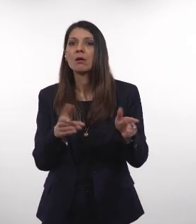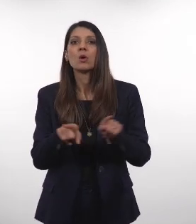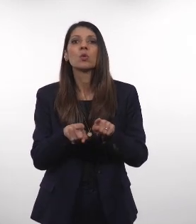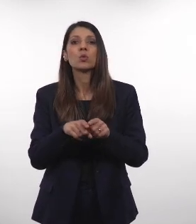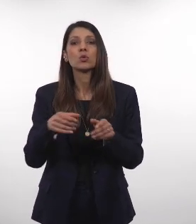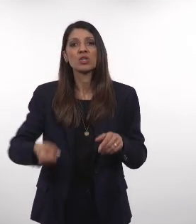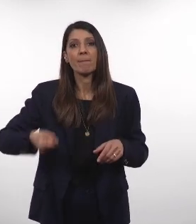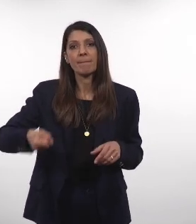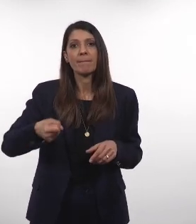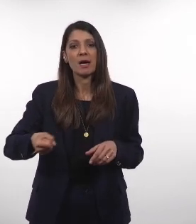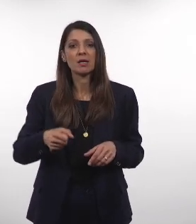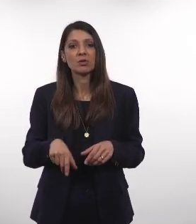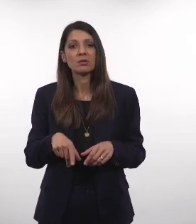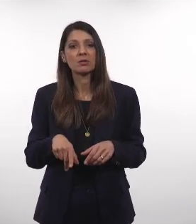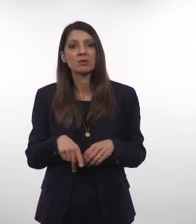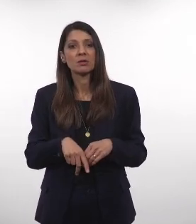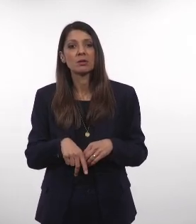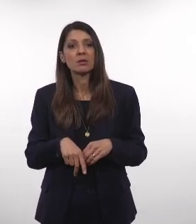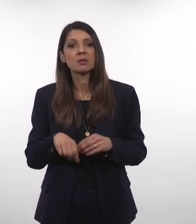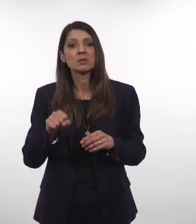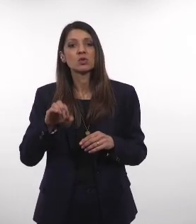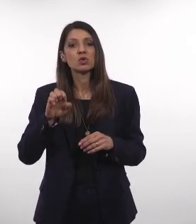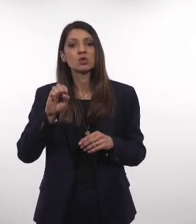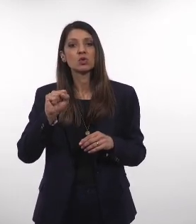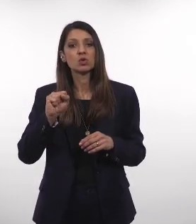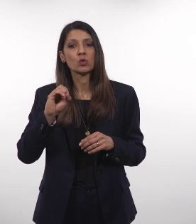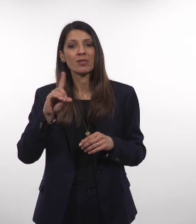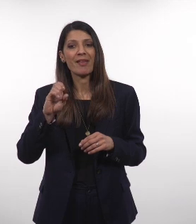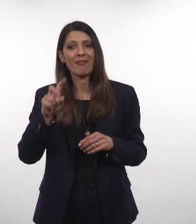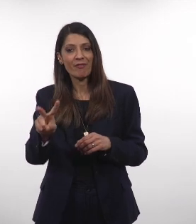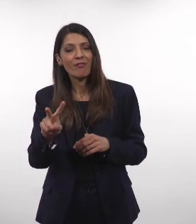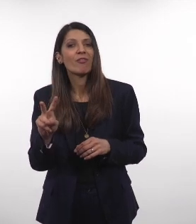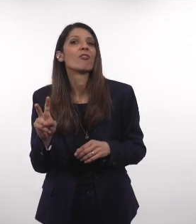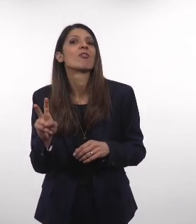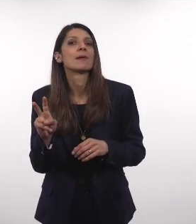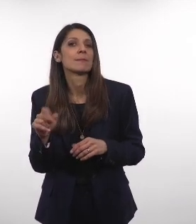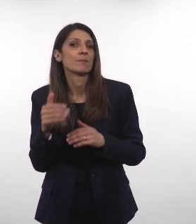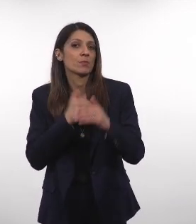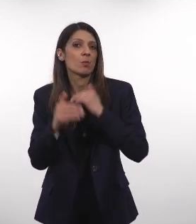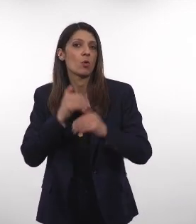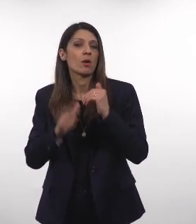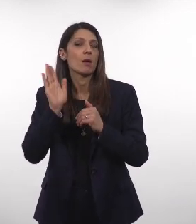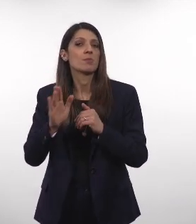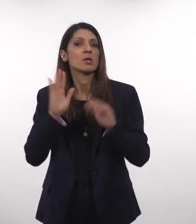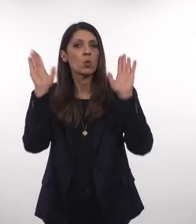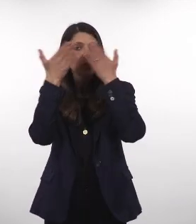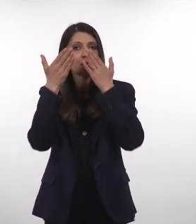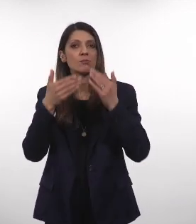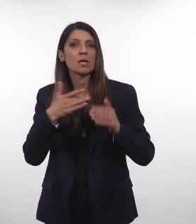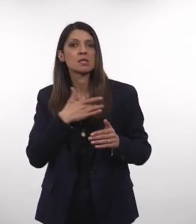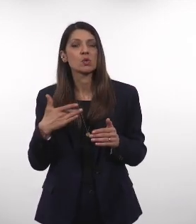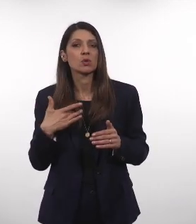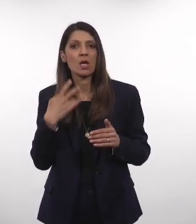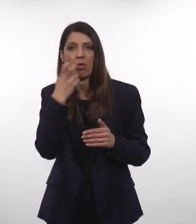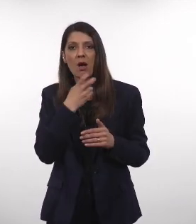mallette PASSO du SODEV, donc qui est le programme autisme et santé orale